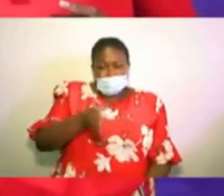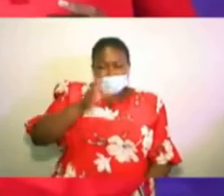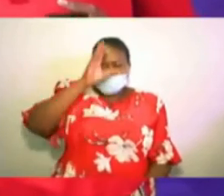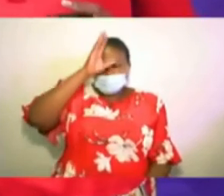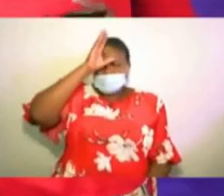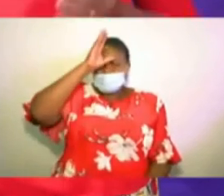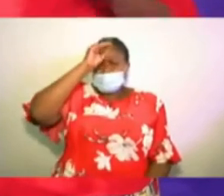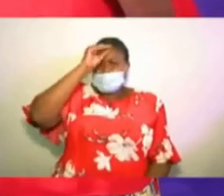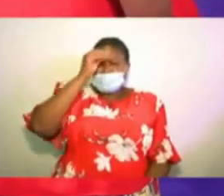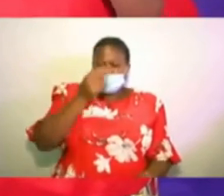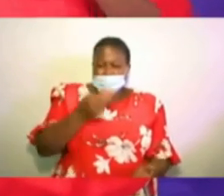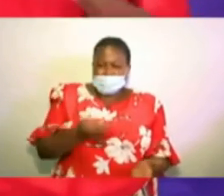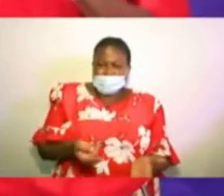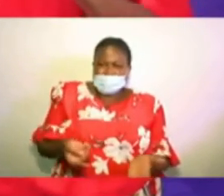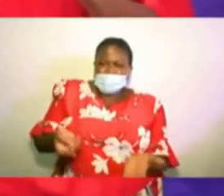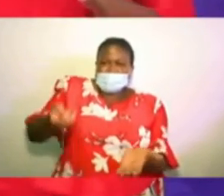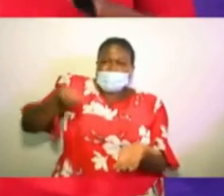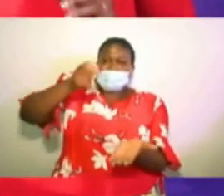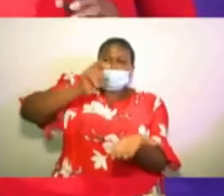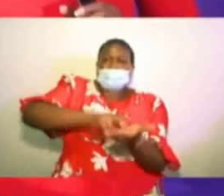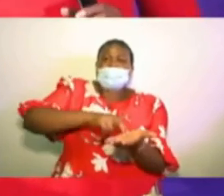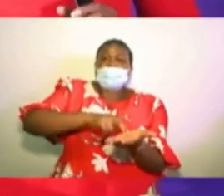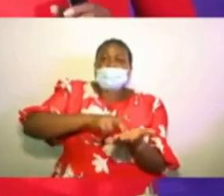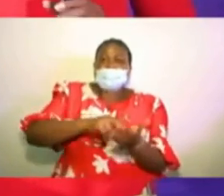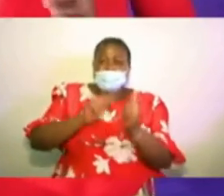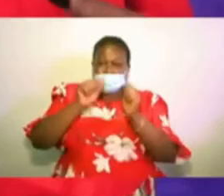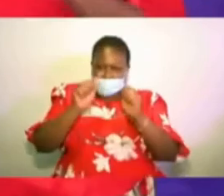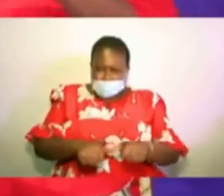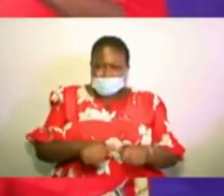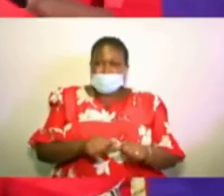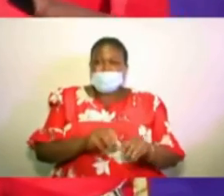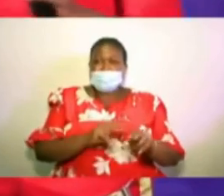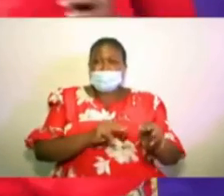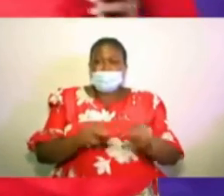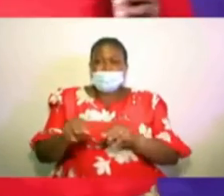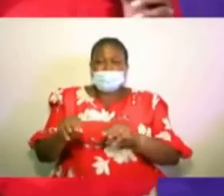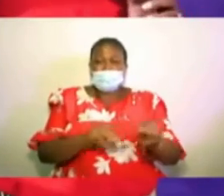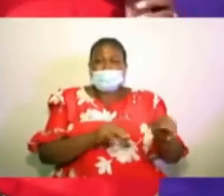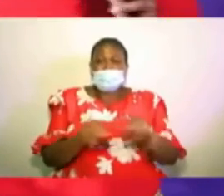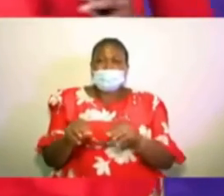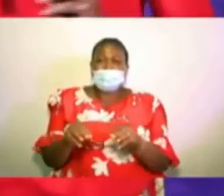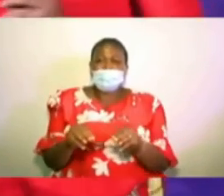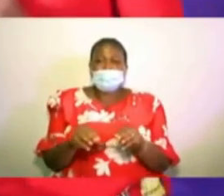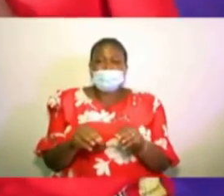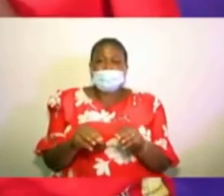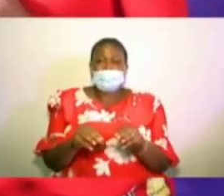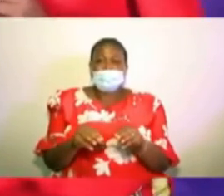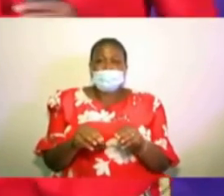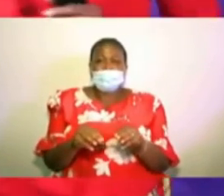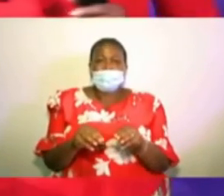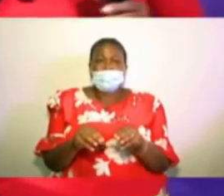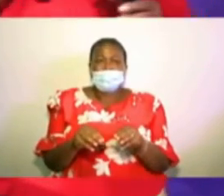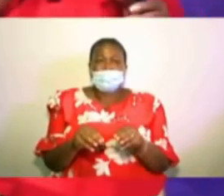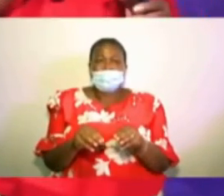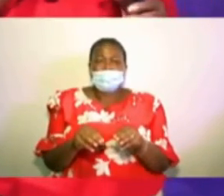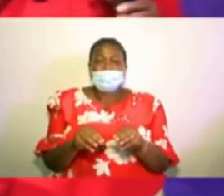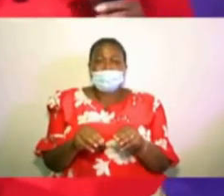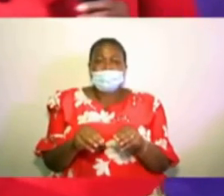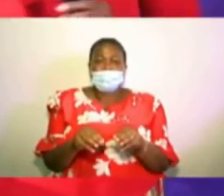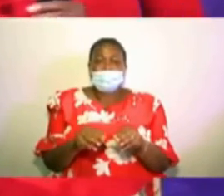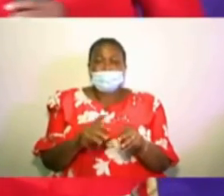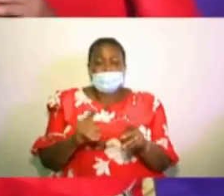to move. Et c'est à ce moment que l'homme a répondu et il a commencé à bouger. And then the third stage said the